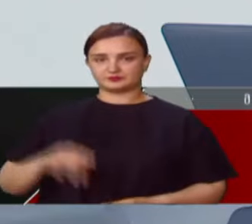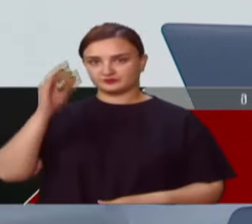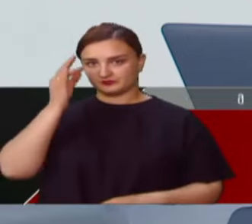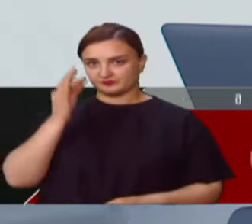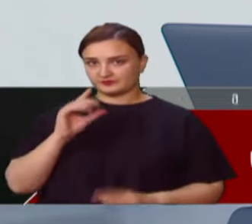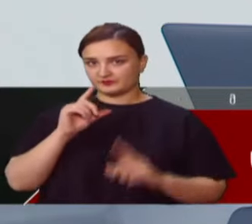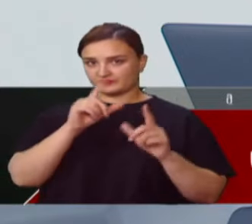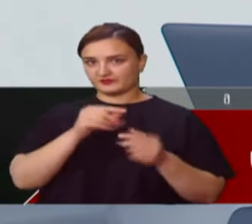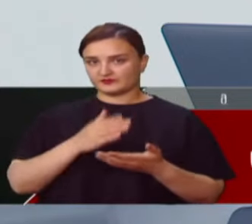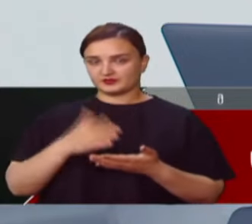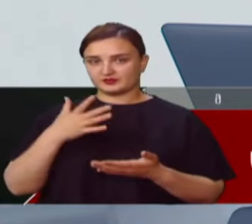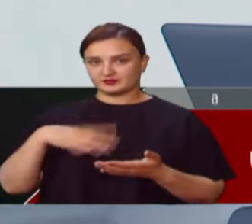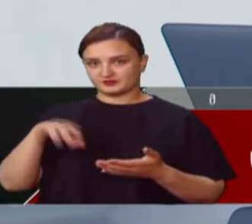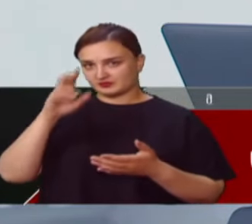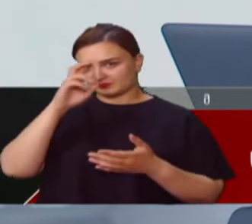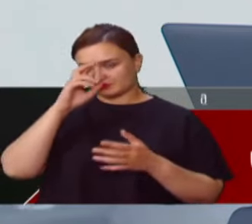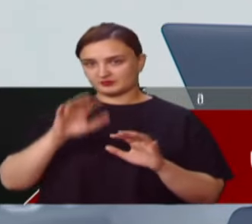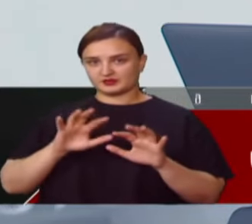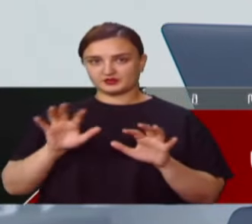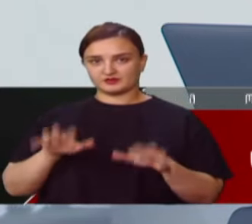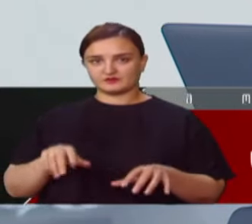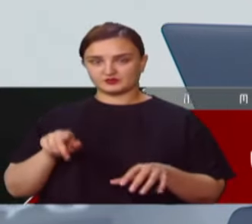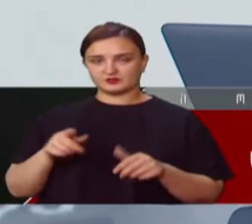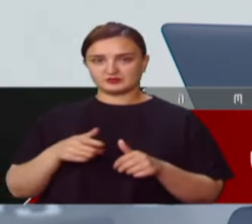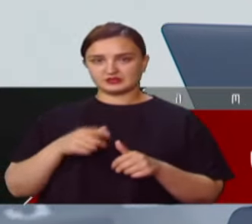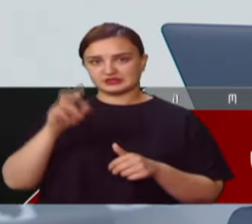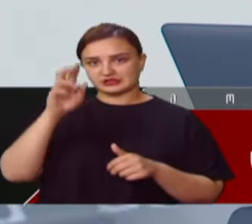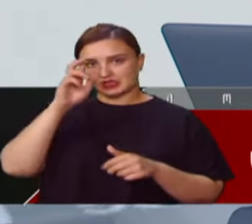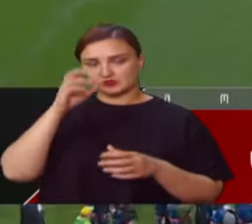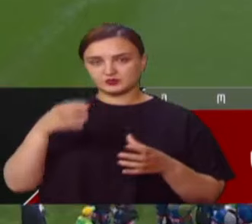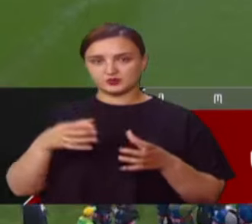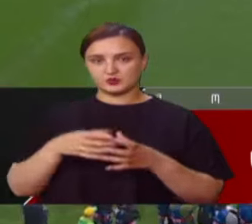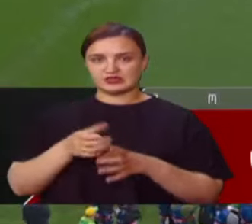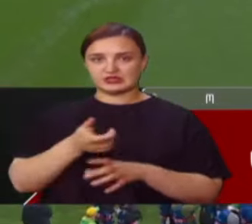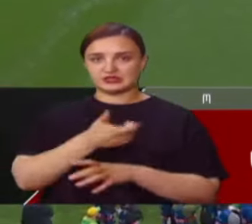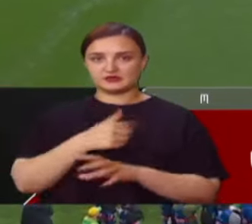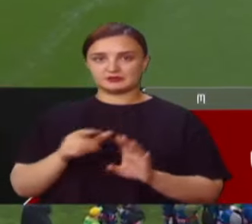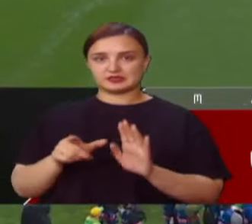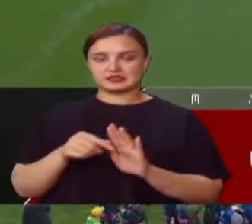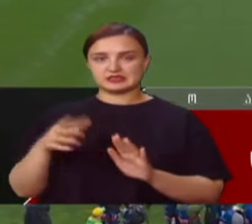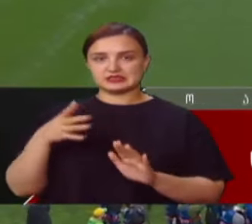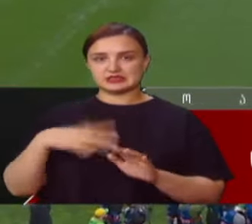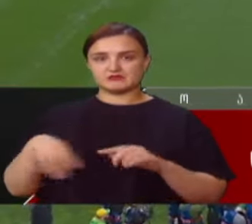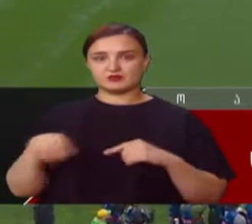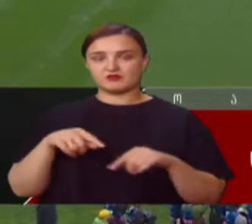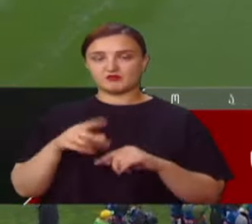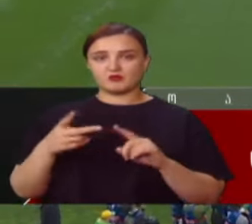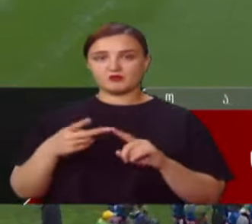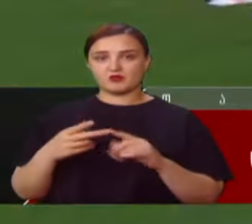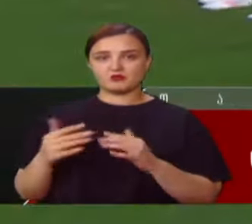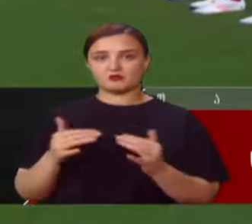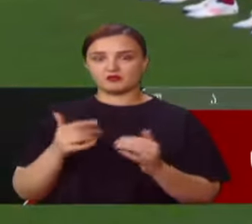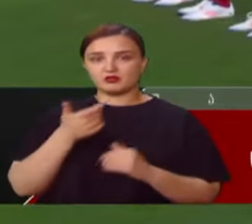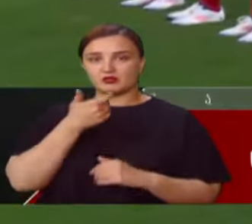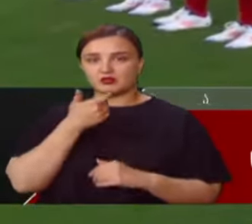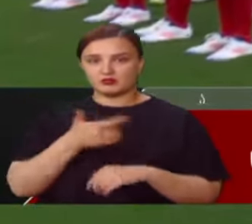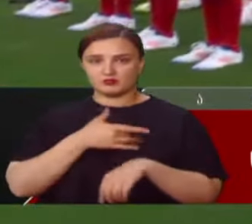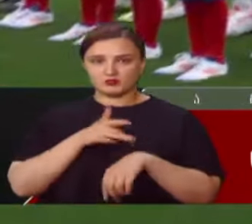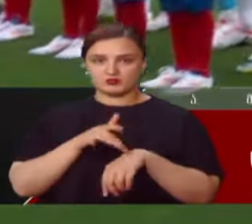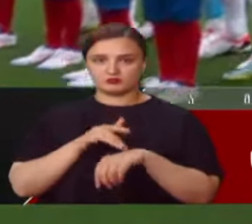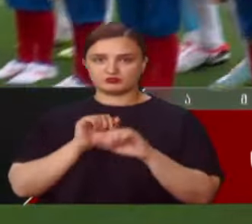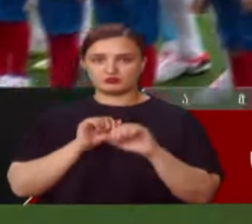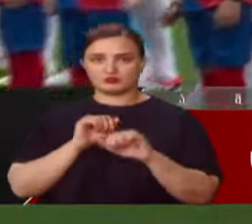გერმანიაში იმყოფება საქართველოს მთავრობის თავმჯდომარე, რომელიც სახელისუფლებო გუნდის წევრებთან ერთად საქართველოს ნაკრების მეორე მატჩს